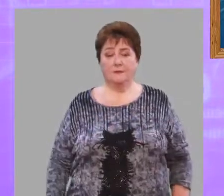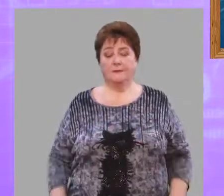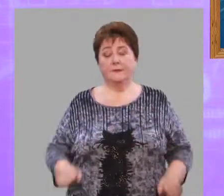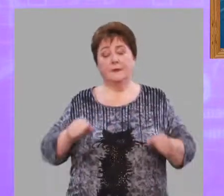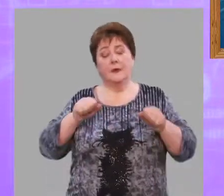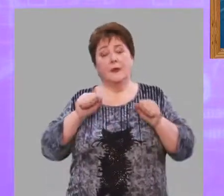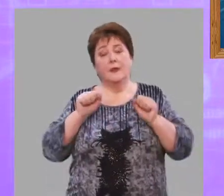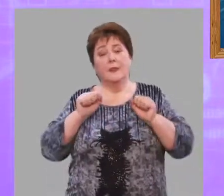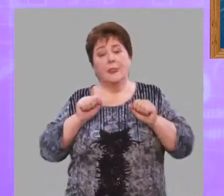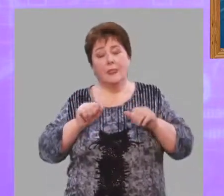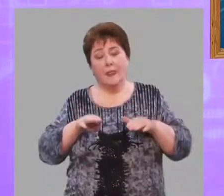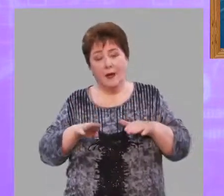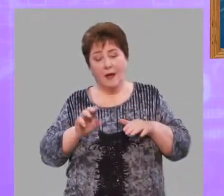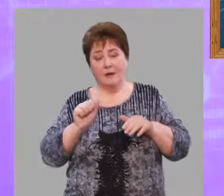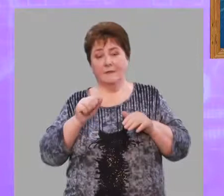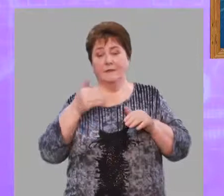Так вы рассуждали.